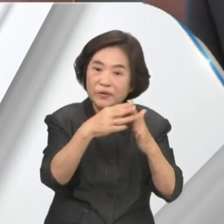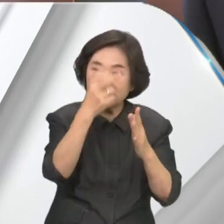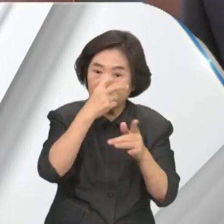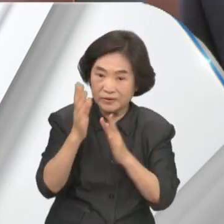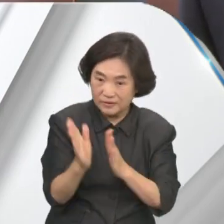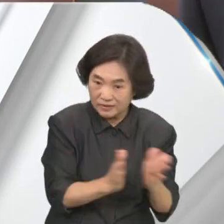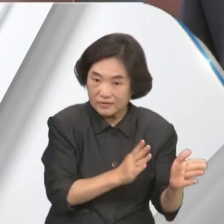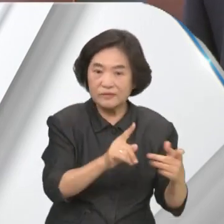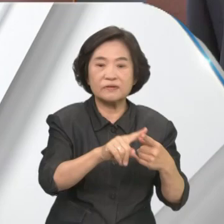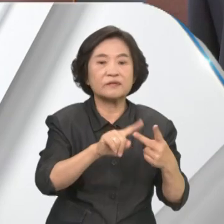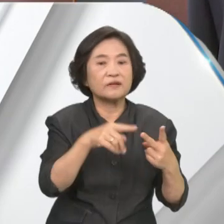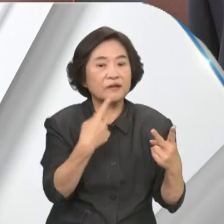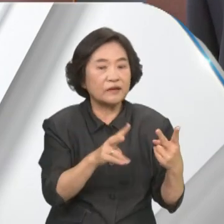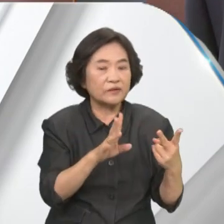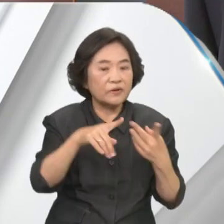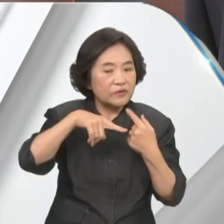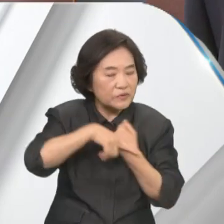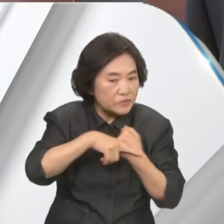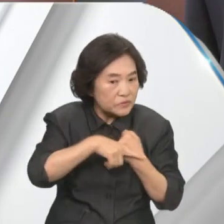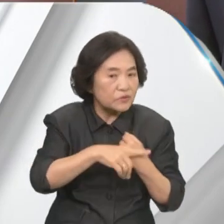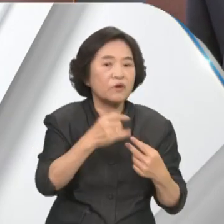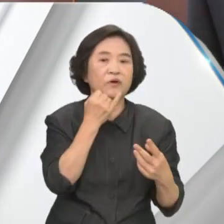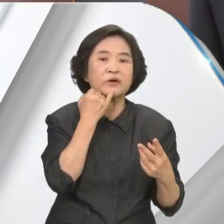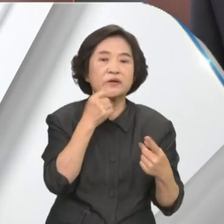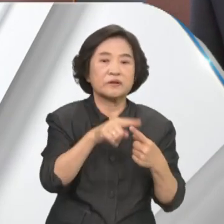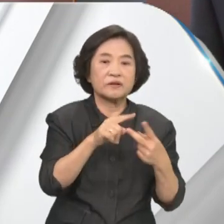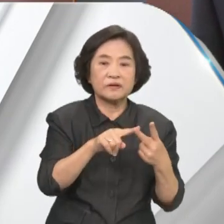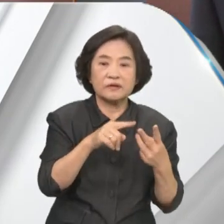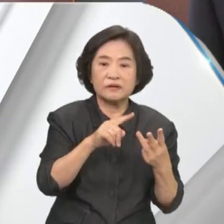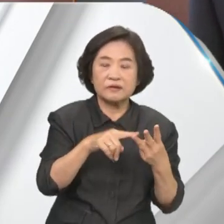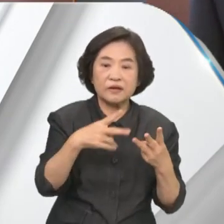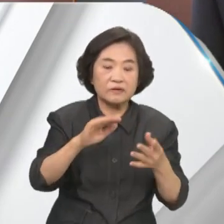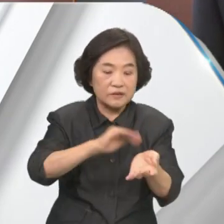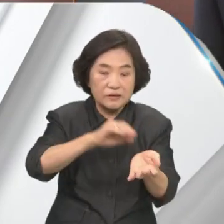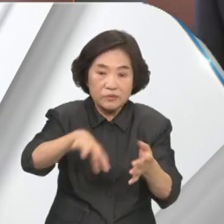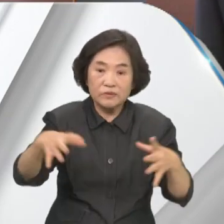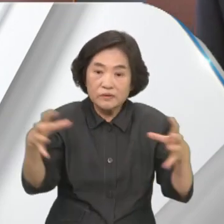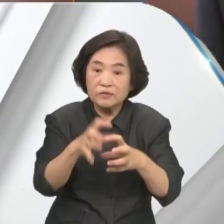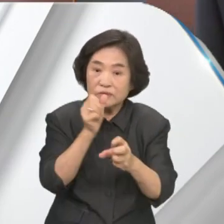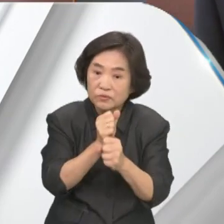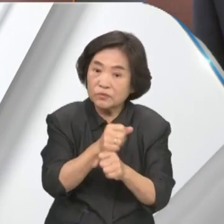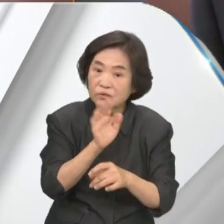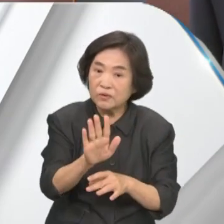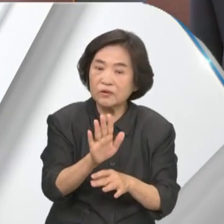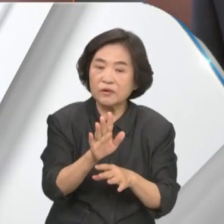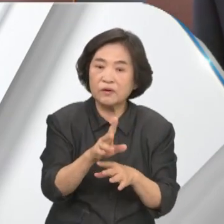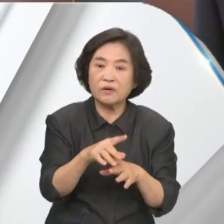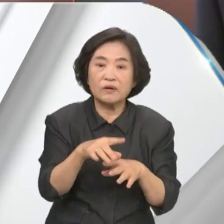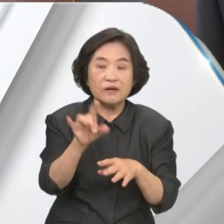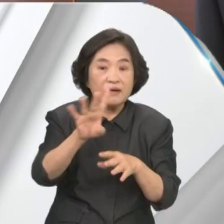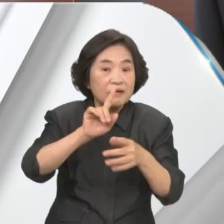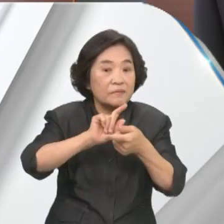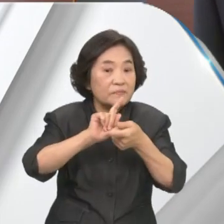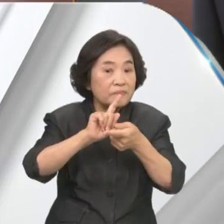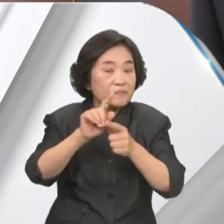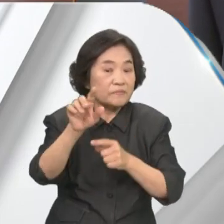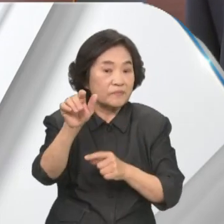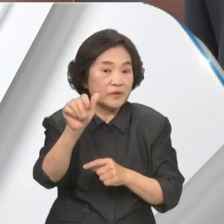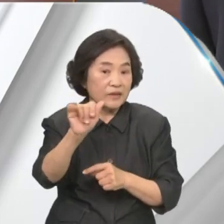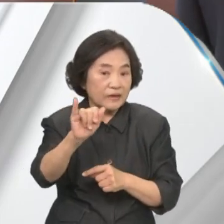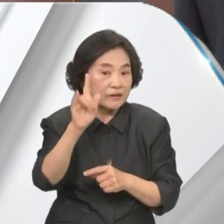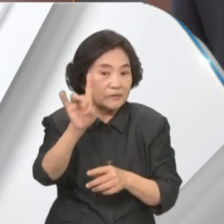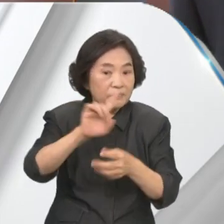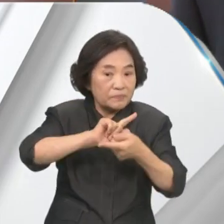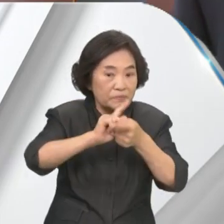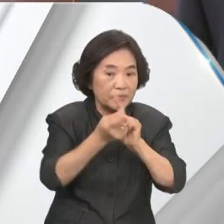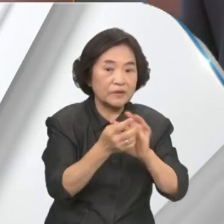校的管理哦。还有在研究方面，我们跟医院合作，用 AI 来帮忙医院